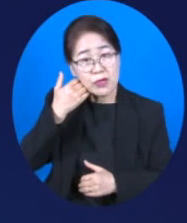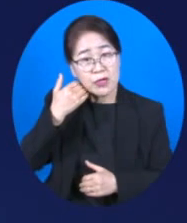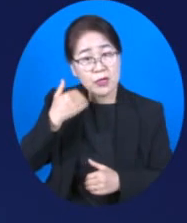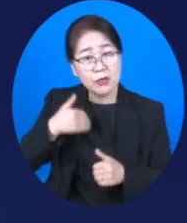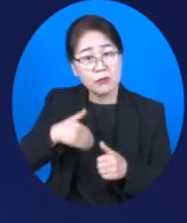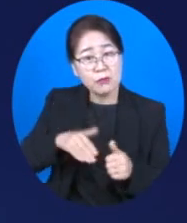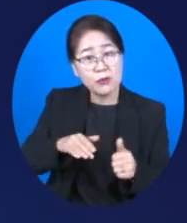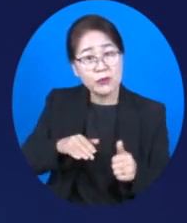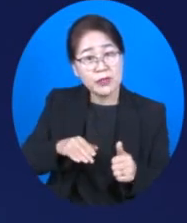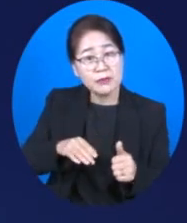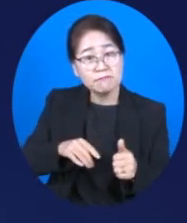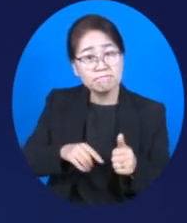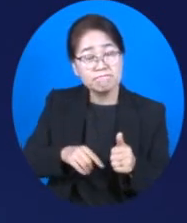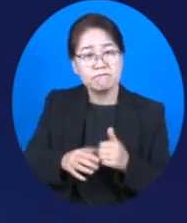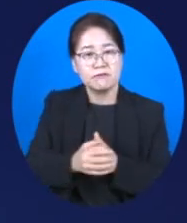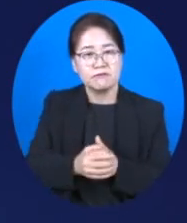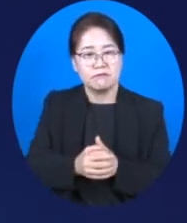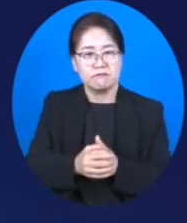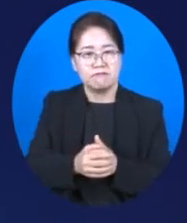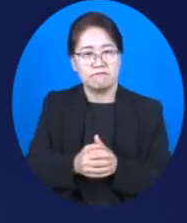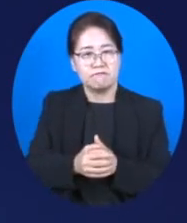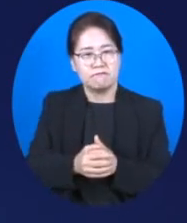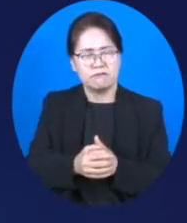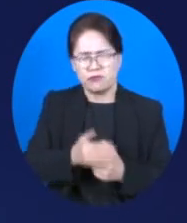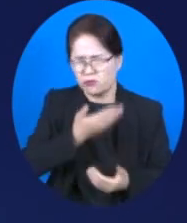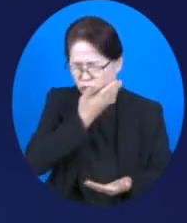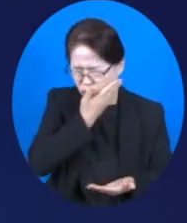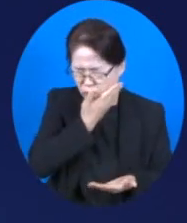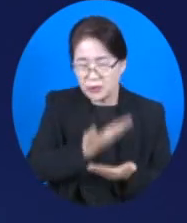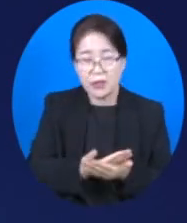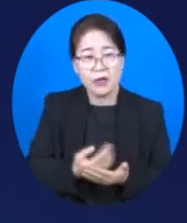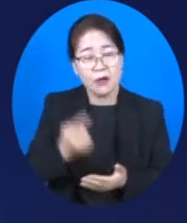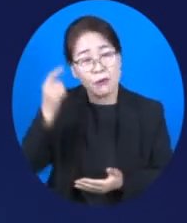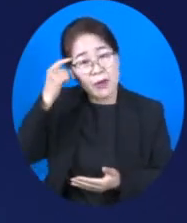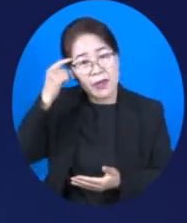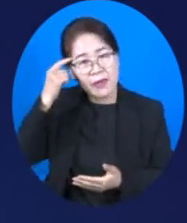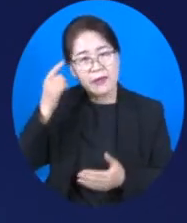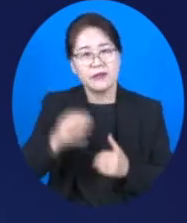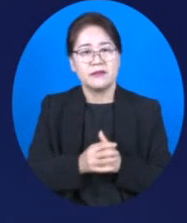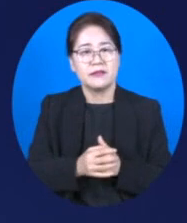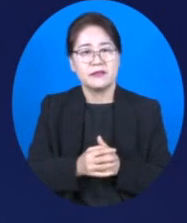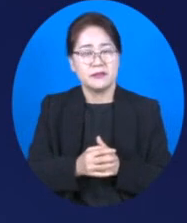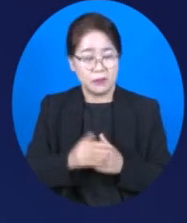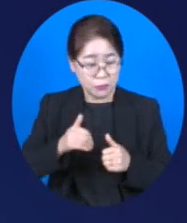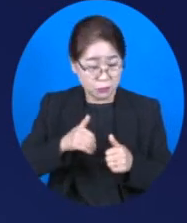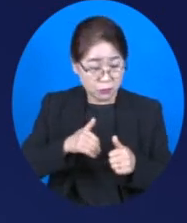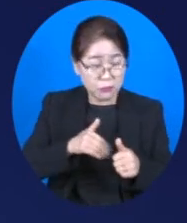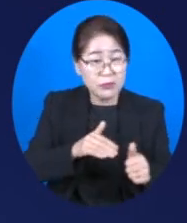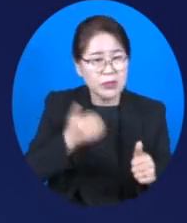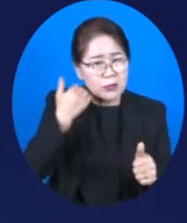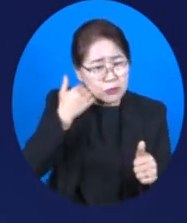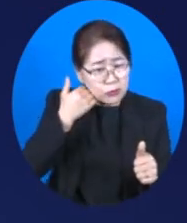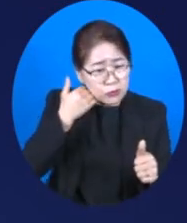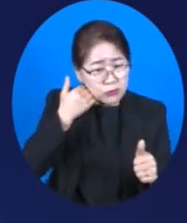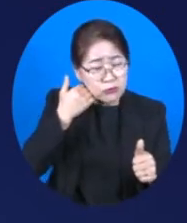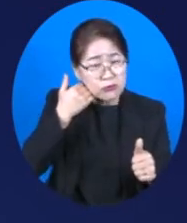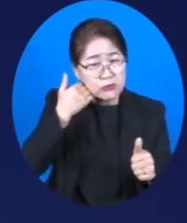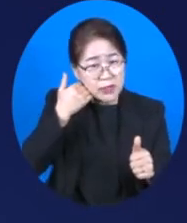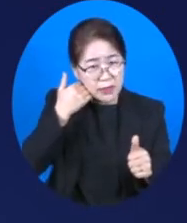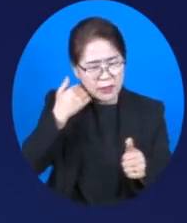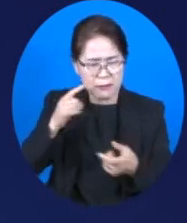보내었느냐 하는 것은요, 정말 중요합니다. 왜냐하면 보냄을 받은 자가 누구냐에